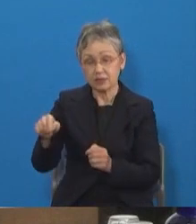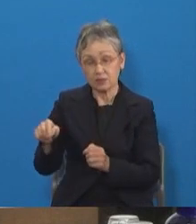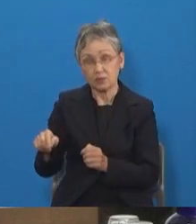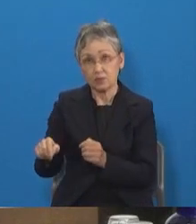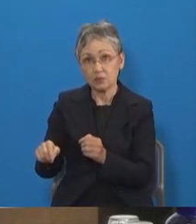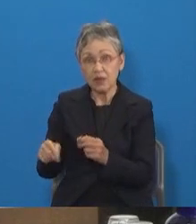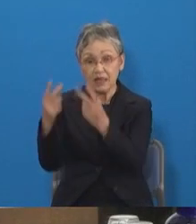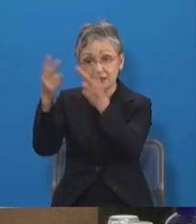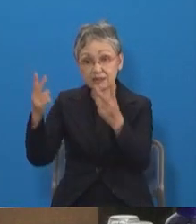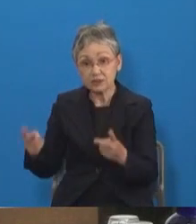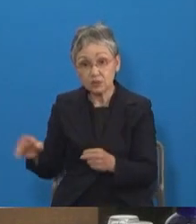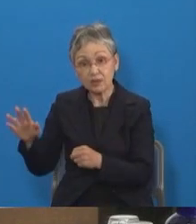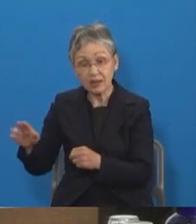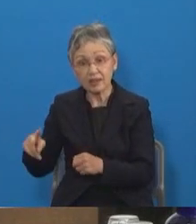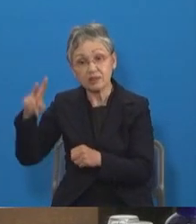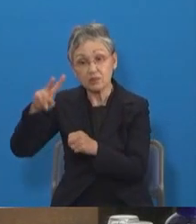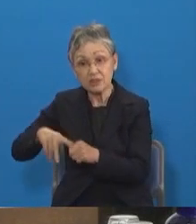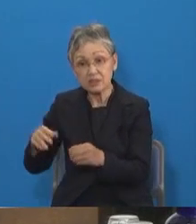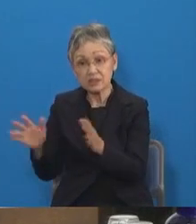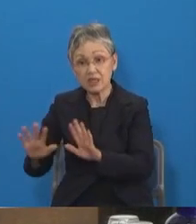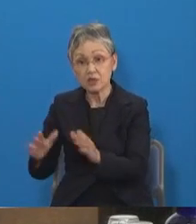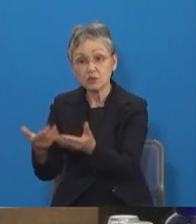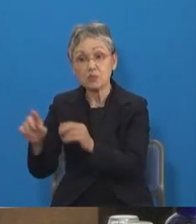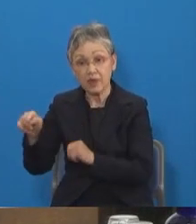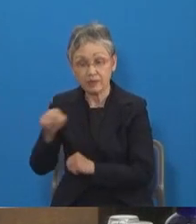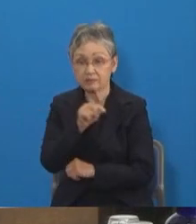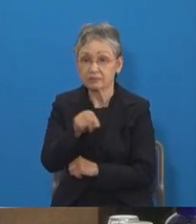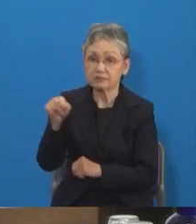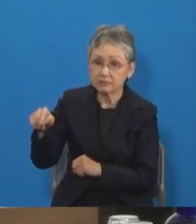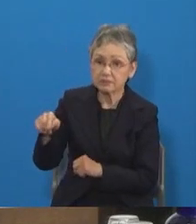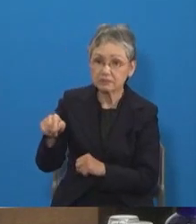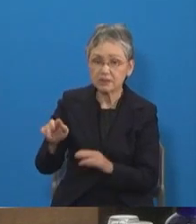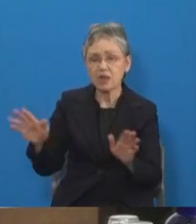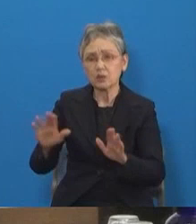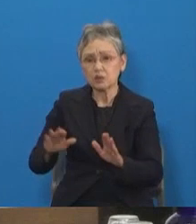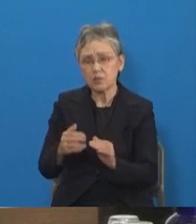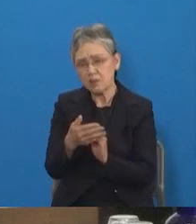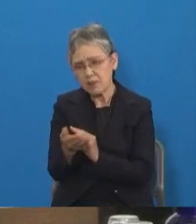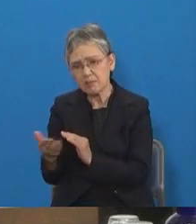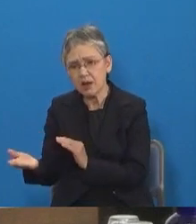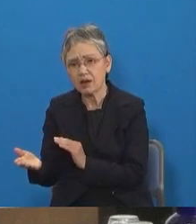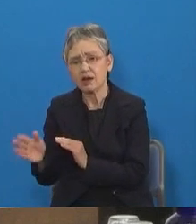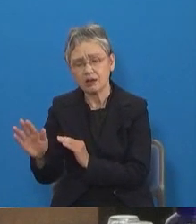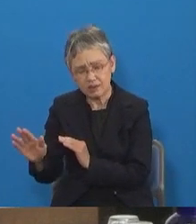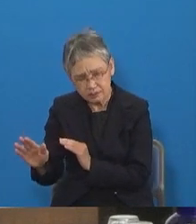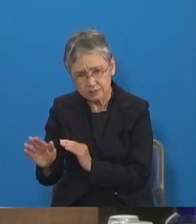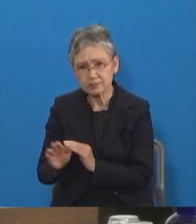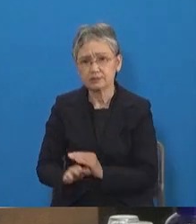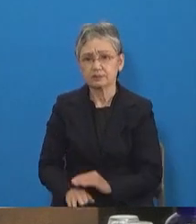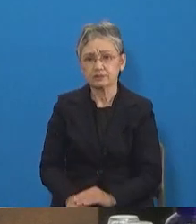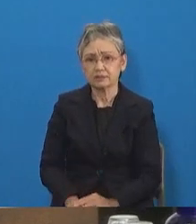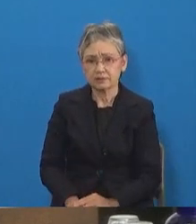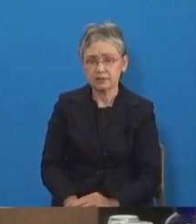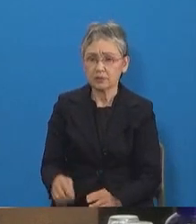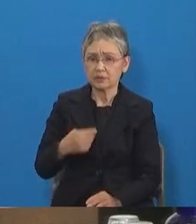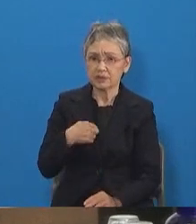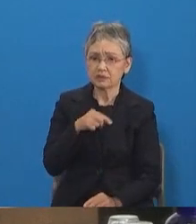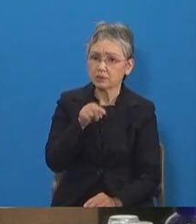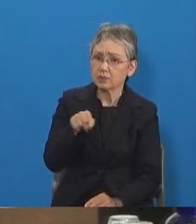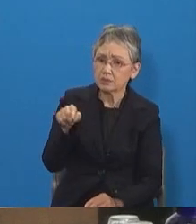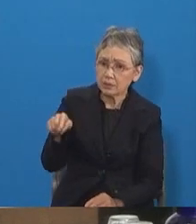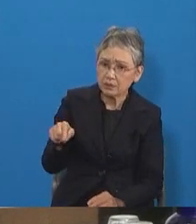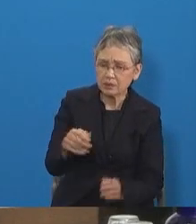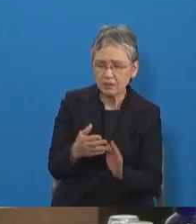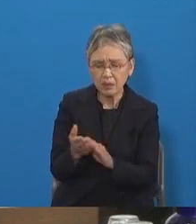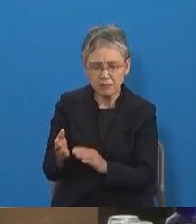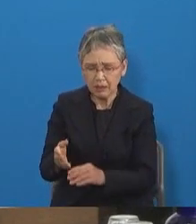認定こども園で起きた2件の痛ましい事件により、尊い子どもの命が奪われました。私はこのような悲劇